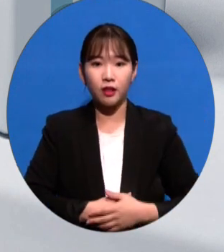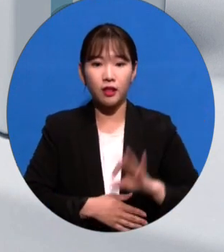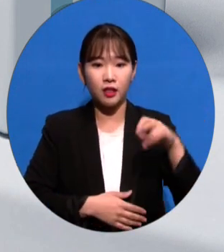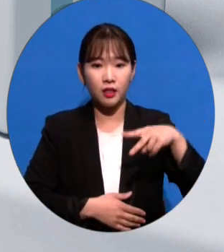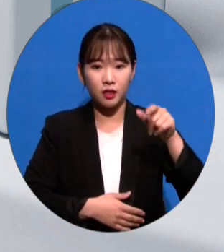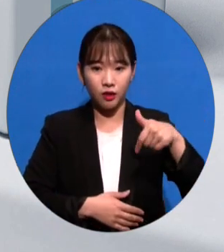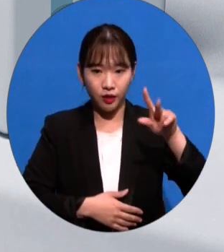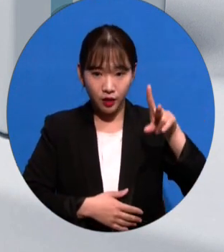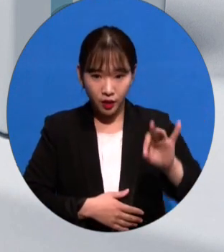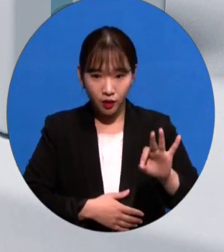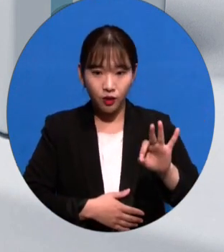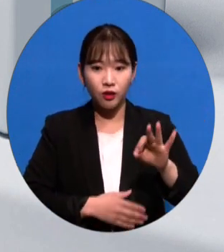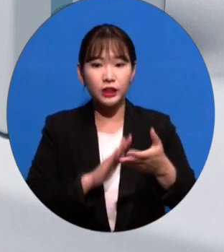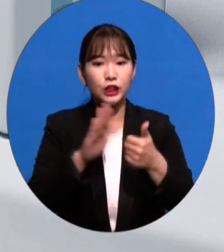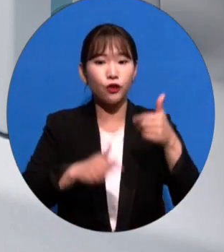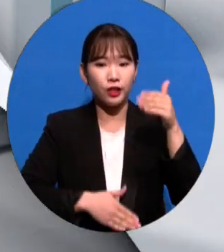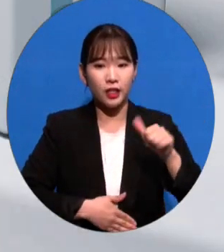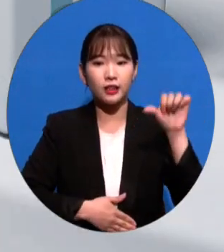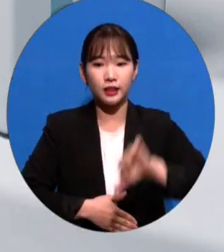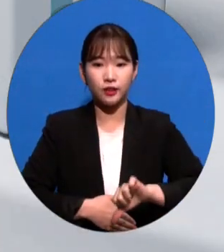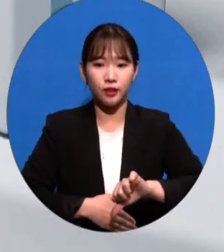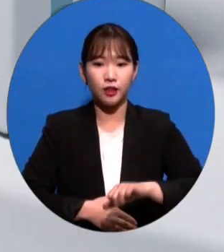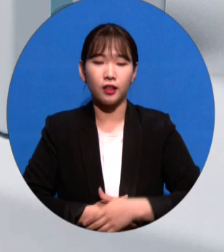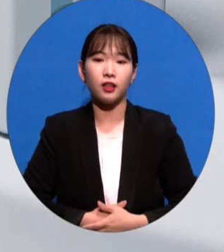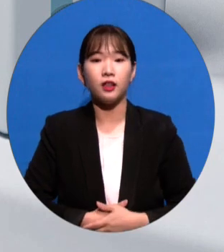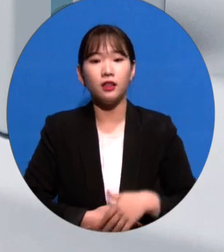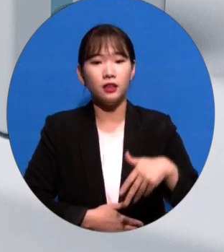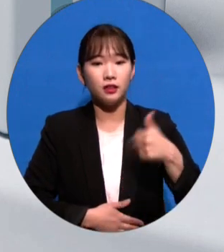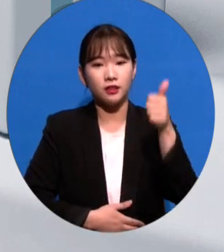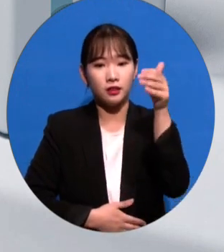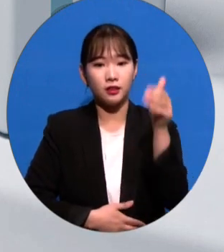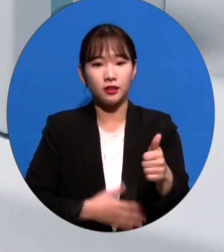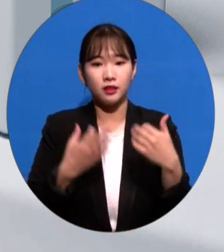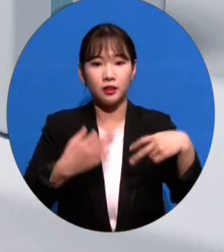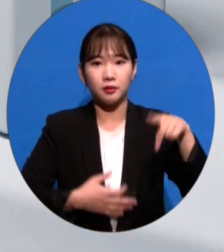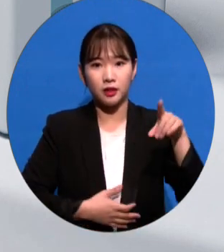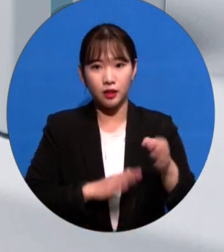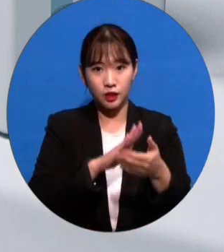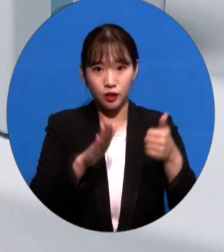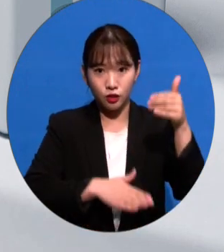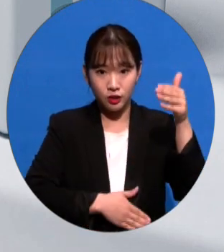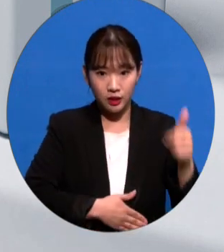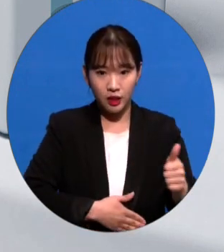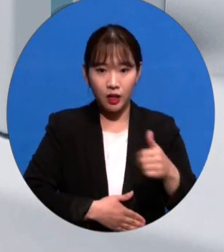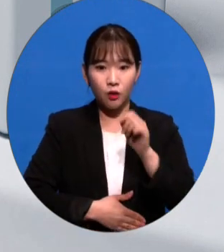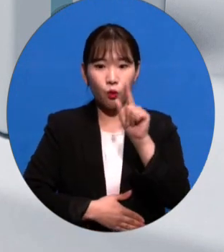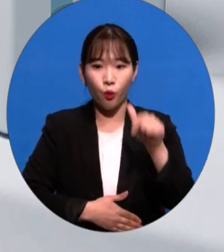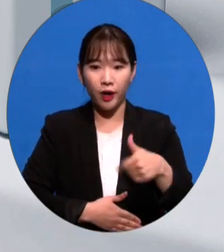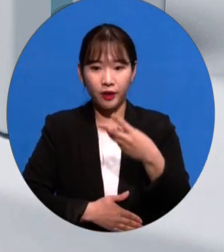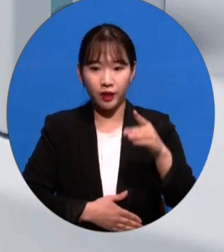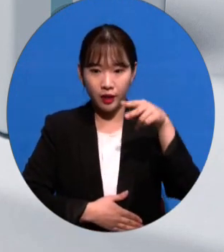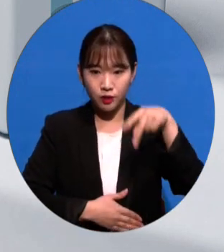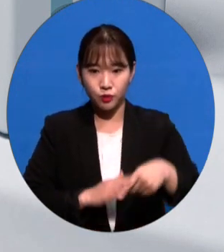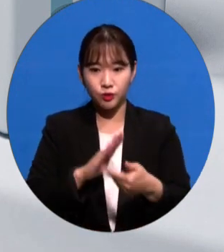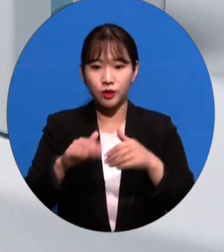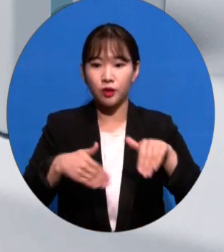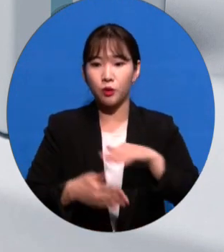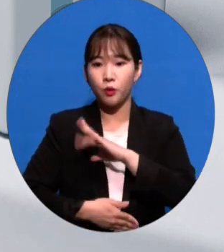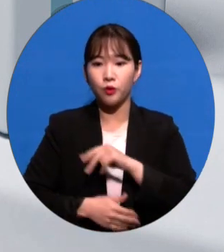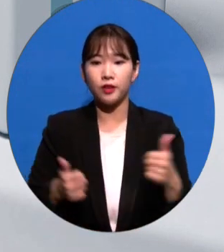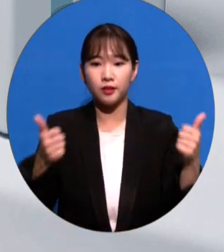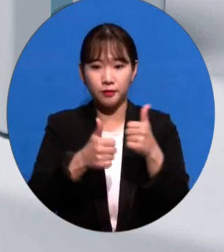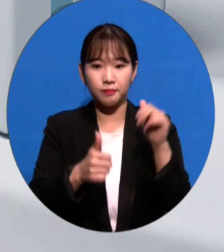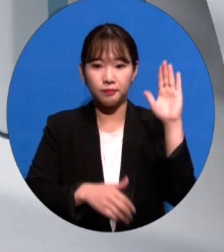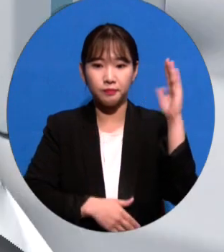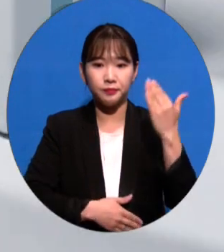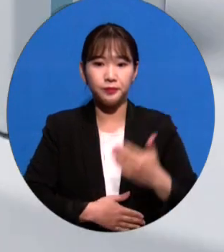이석형 전 군수는 컷오프됐습니다. 장흥 군수는 김성 전 군수와 곽태수 전 도의원이 맞대결을